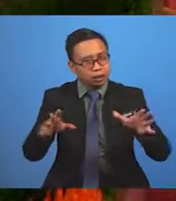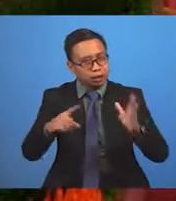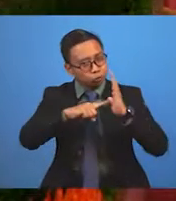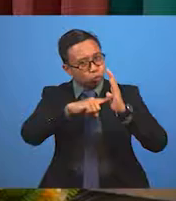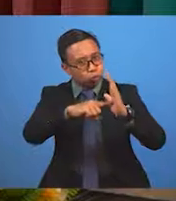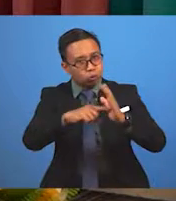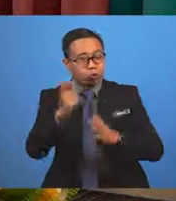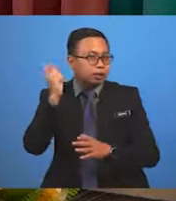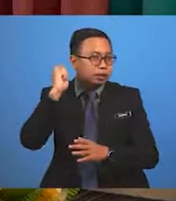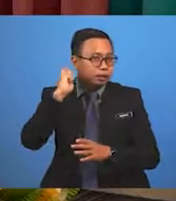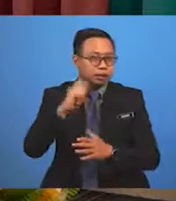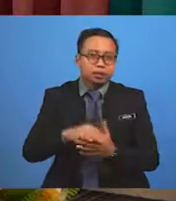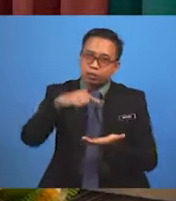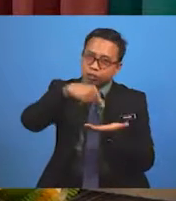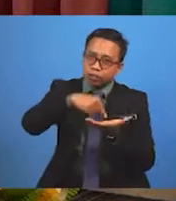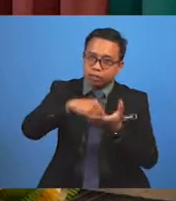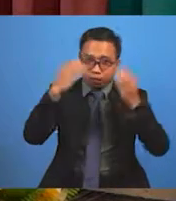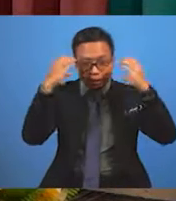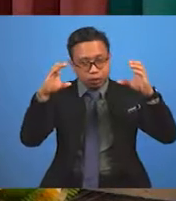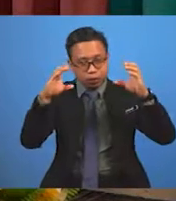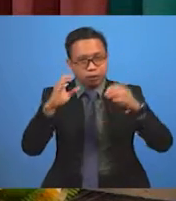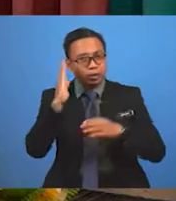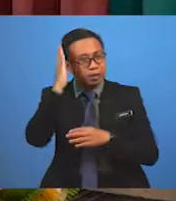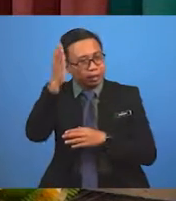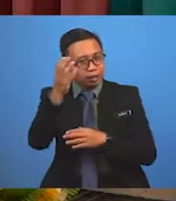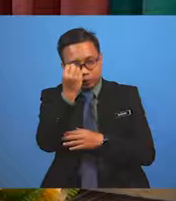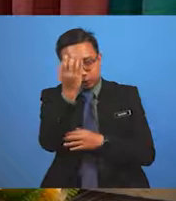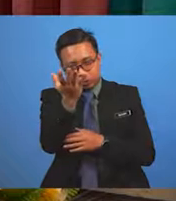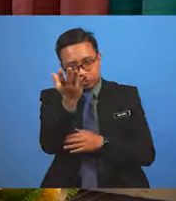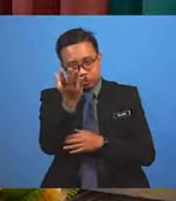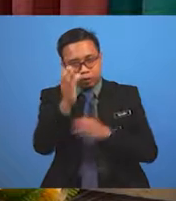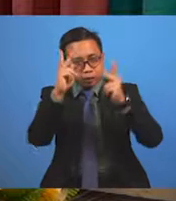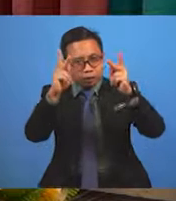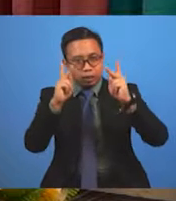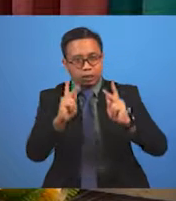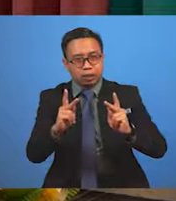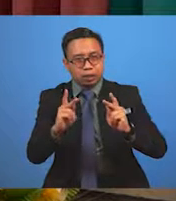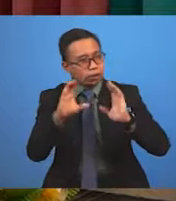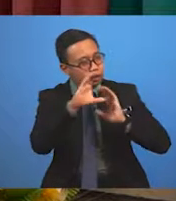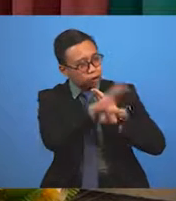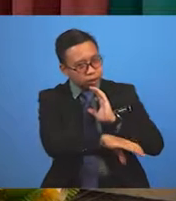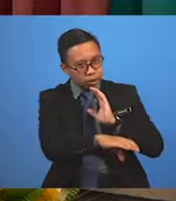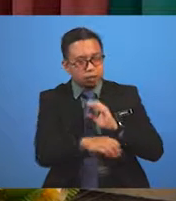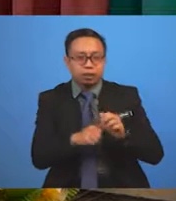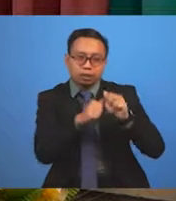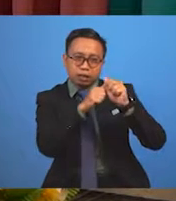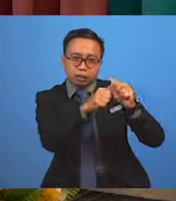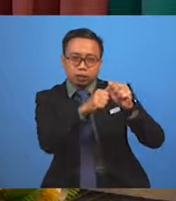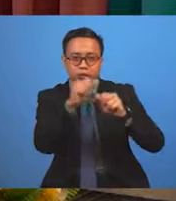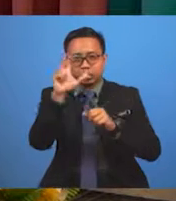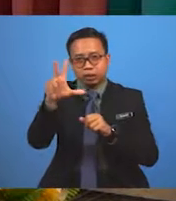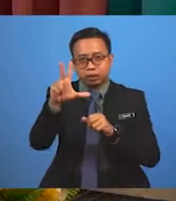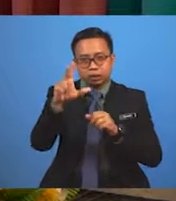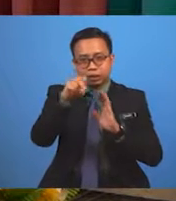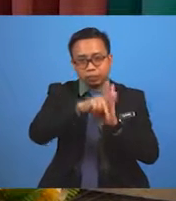tunjuk tadi. Di sini, cikgu akan menerangkan kaedah pencegahan berdasarkan tiga jenis